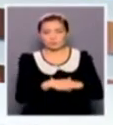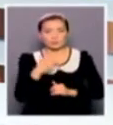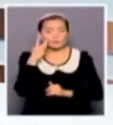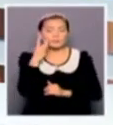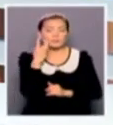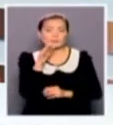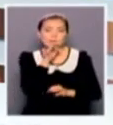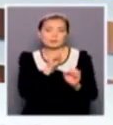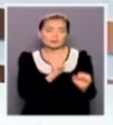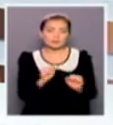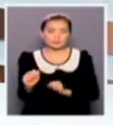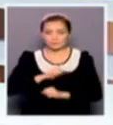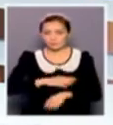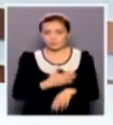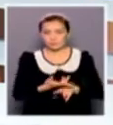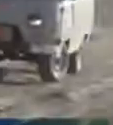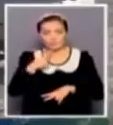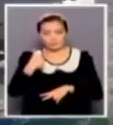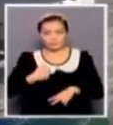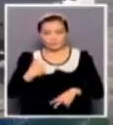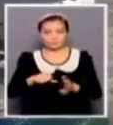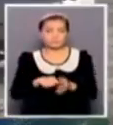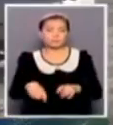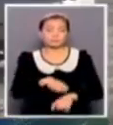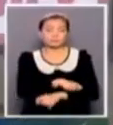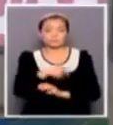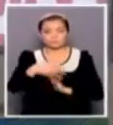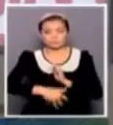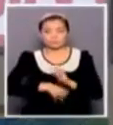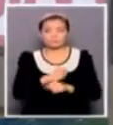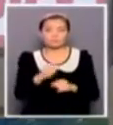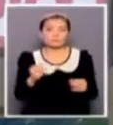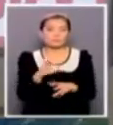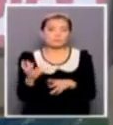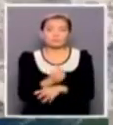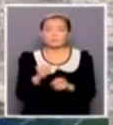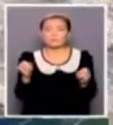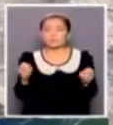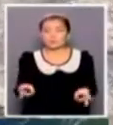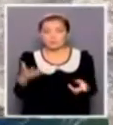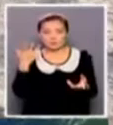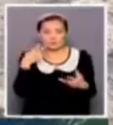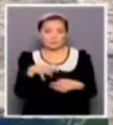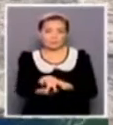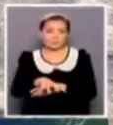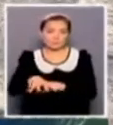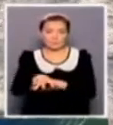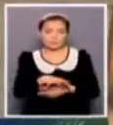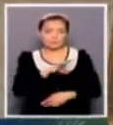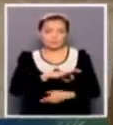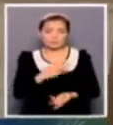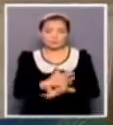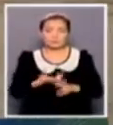оқ дәрілерден ада етті. Ол үшін әскерлер 6 метр тереңдіктегі жарылғыш заттарды табуға арналған заманауи мина детекторларын